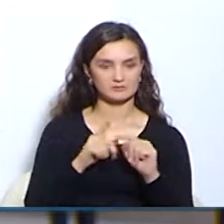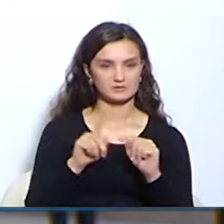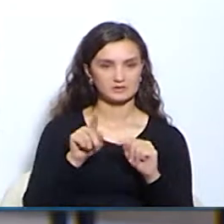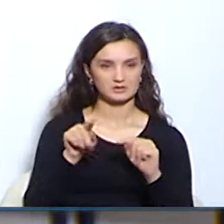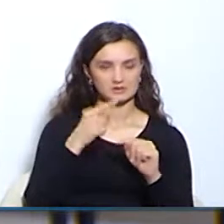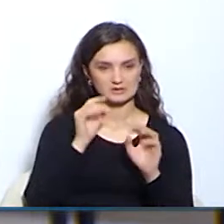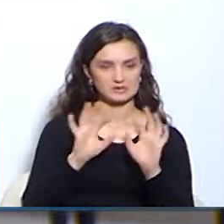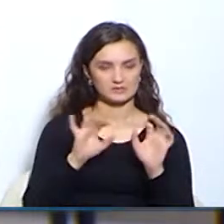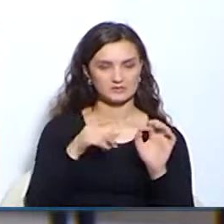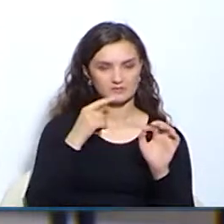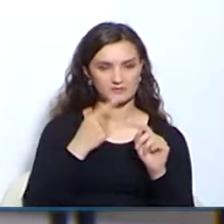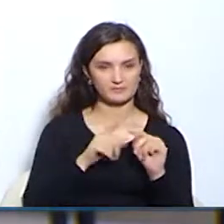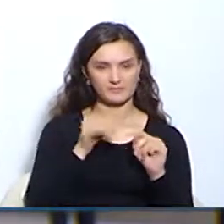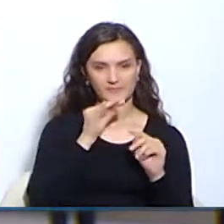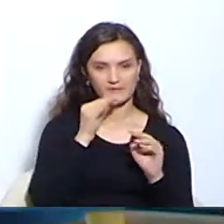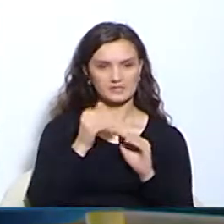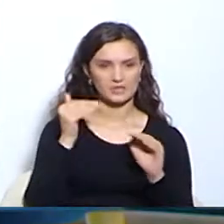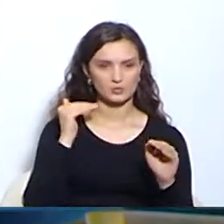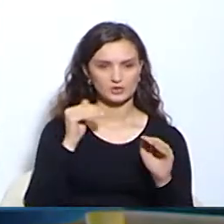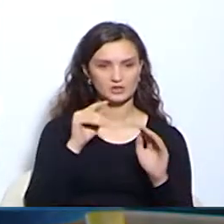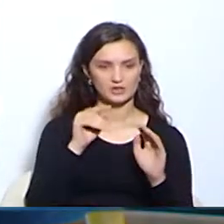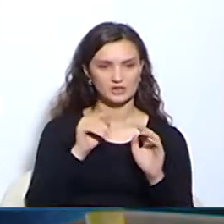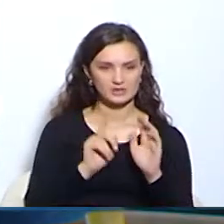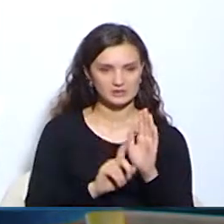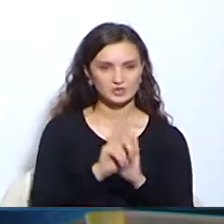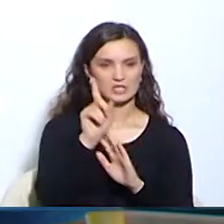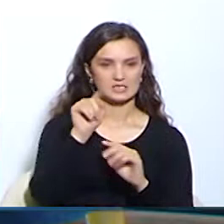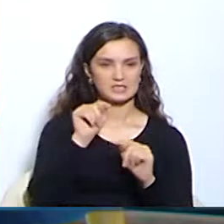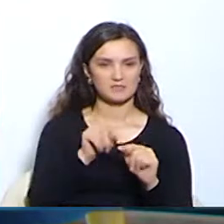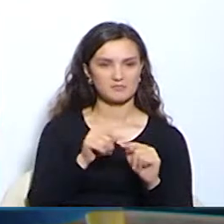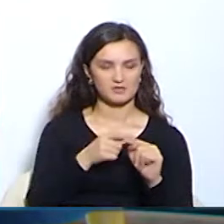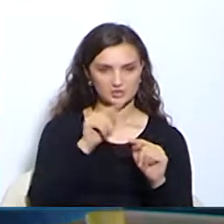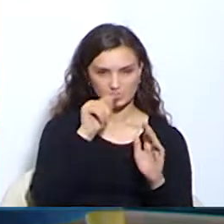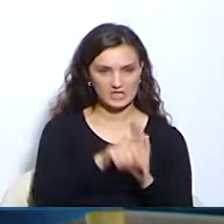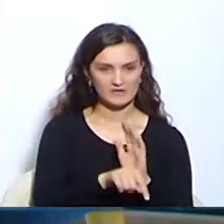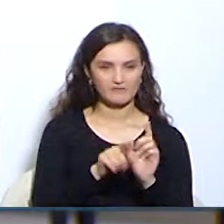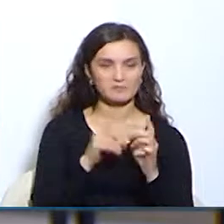რაღაცაზე გაამახვილა ყურადღება, ადრეული ინტერვენცია. იცით, ფსიქიკური